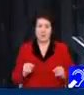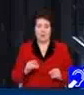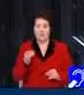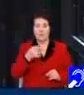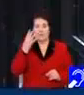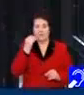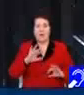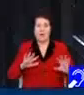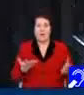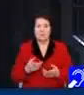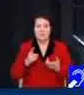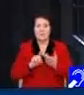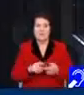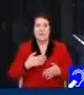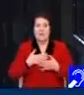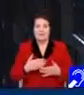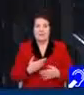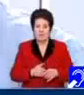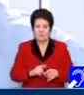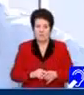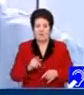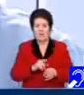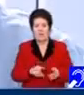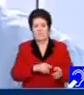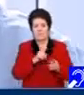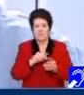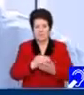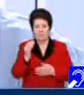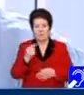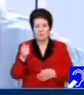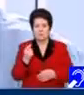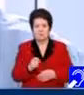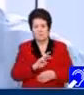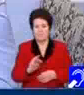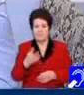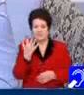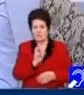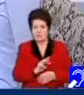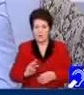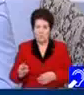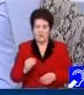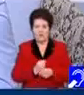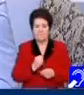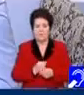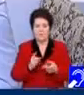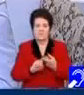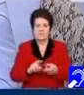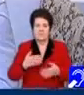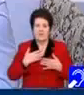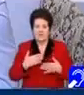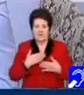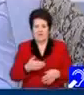Moldova, numărul cazurilor de infecții respiratorii acute a depășit cifra de 100.000, iar peste 5.000 de oameni au făcut infecții